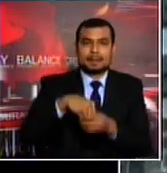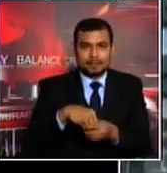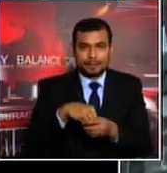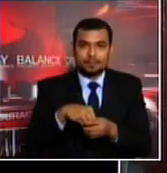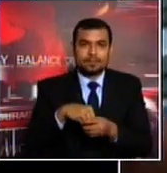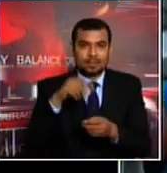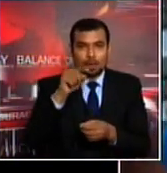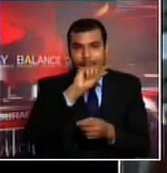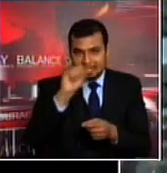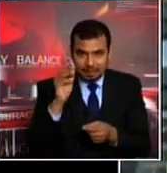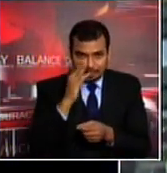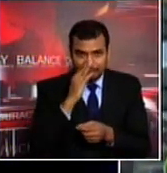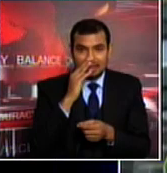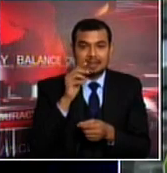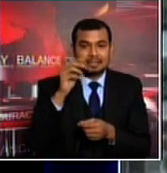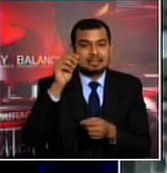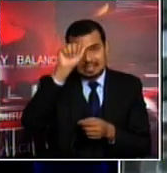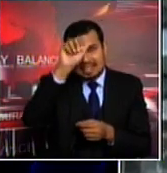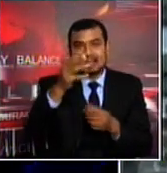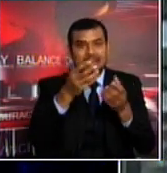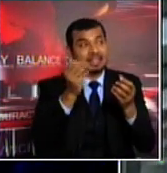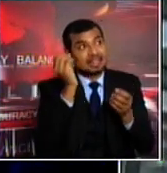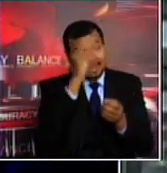बारेमा जानकारी उपलब्ध गराउने,